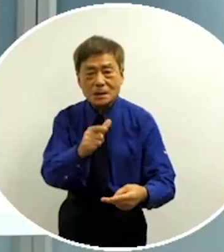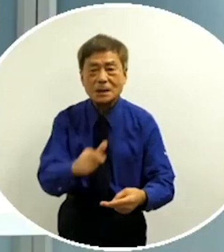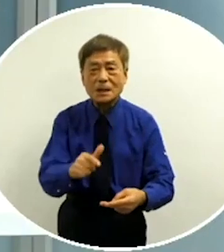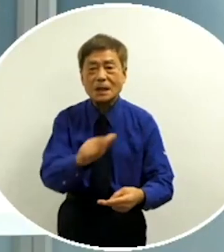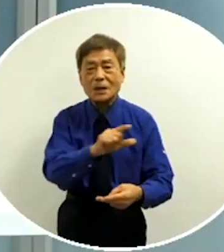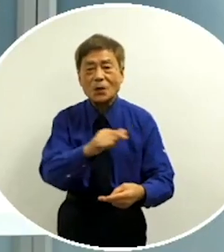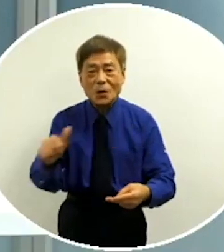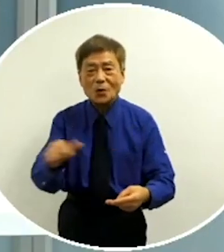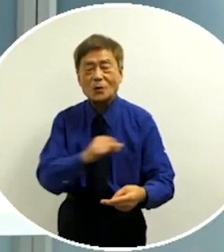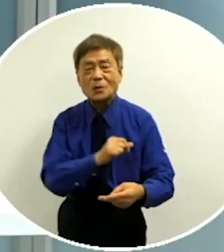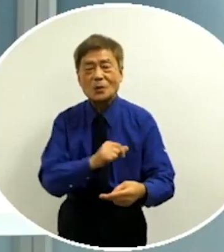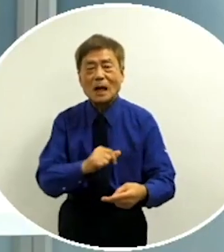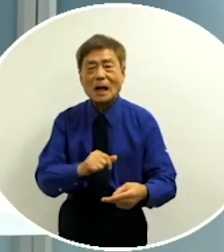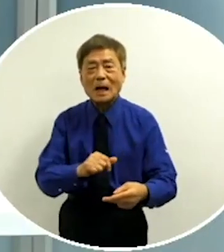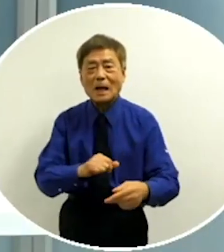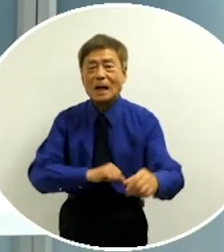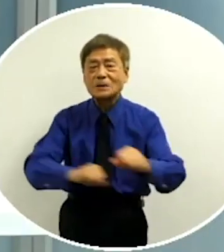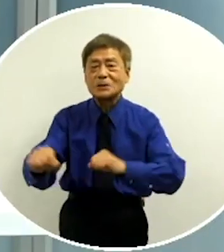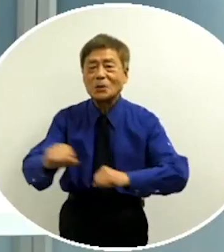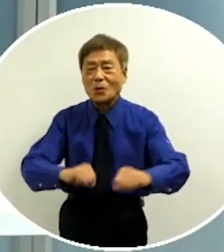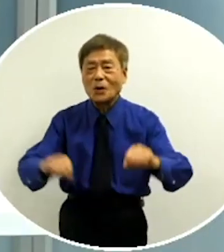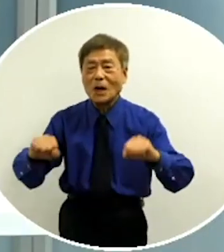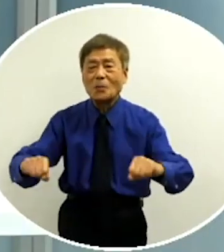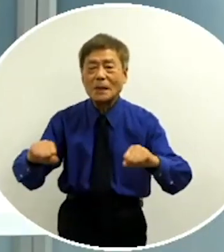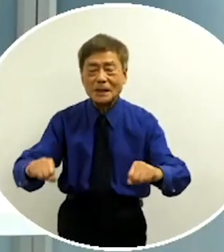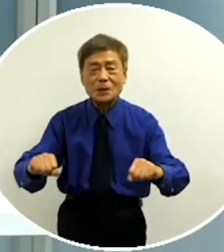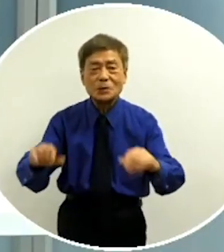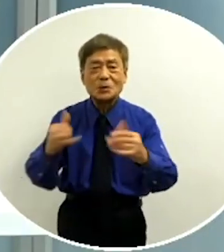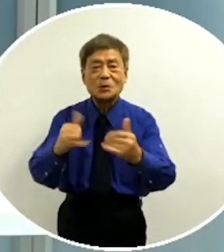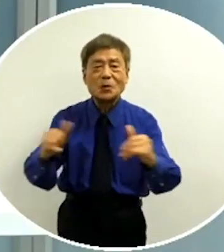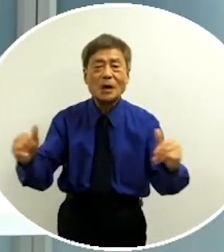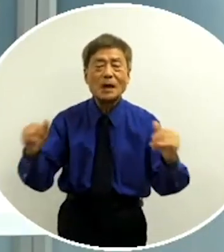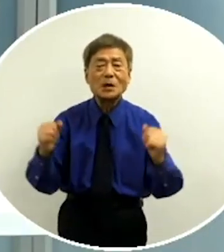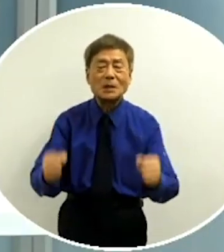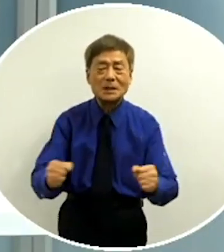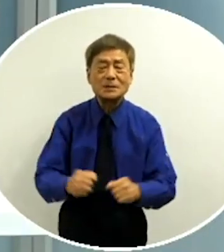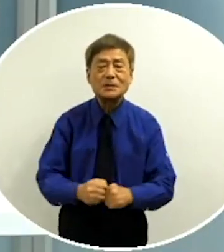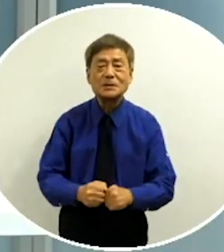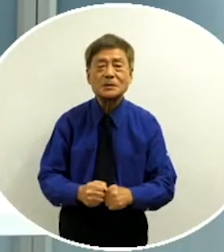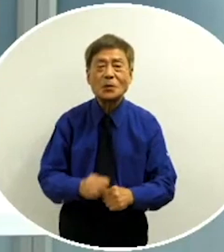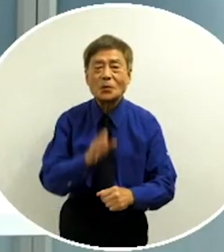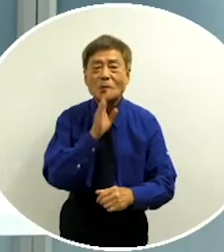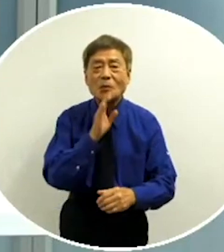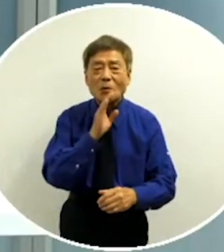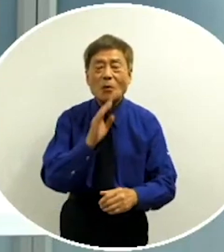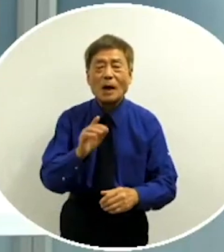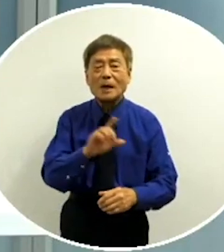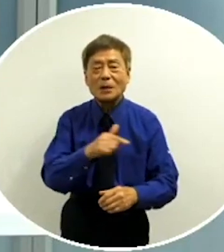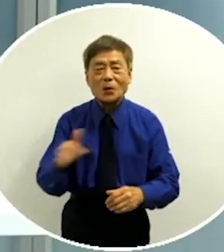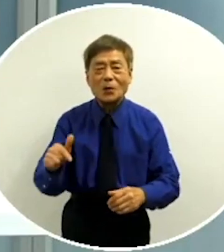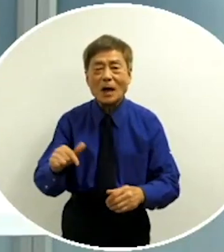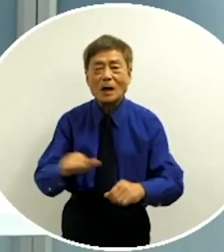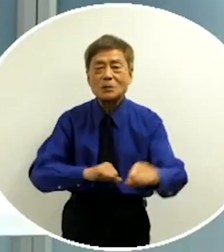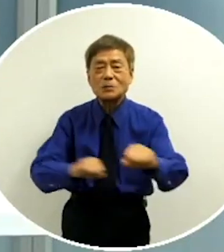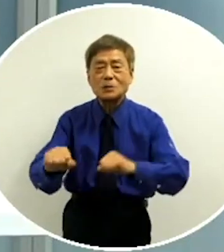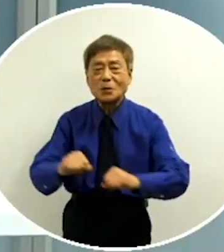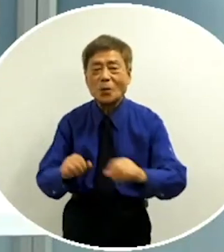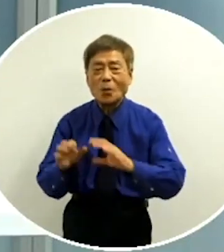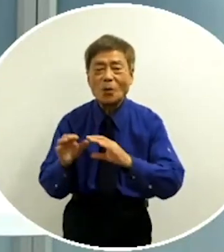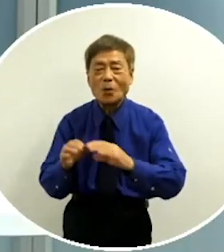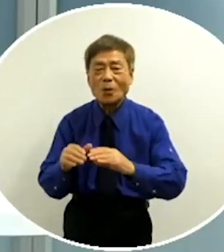積極的なんですまあそういうのもあってちょっとやりたいんだけど教えてーっていう感じで